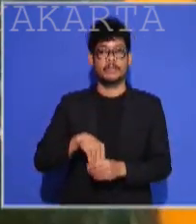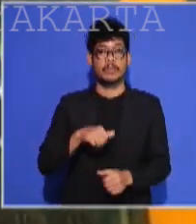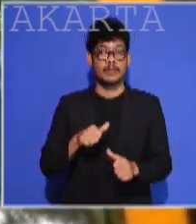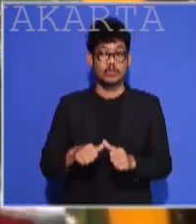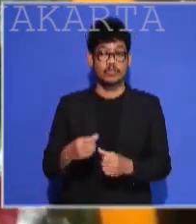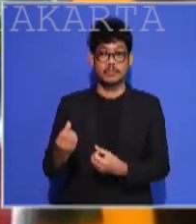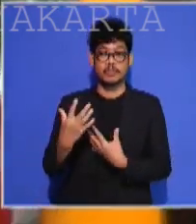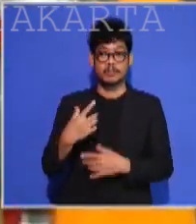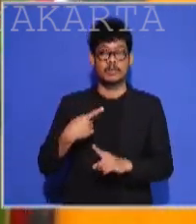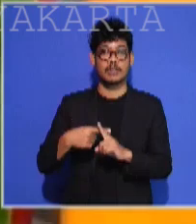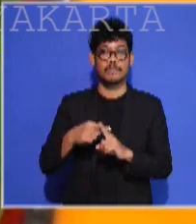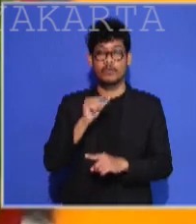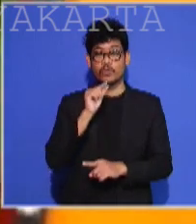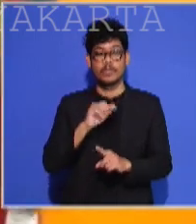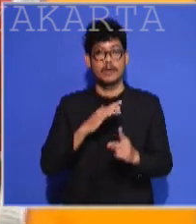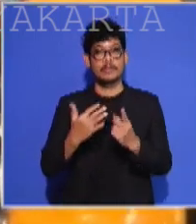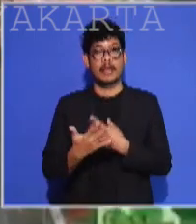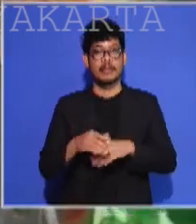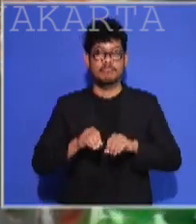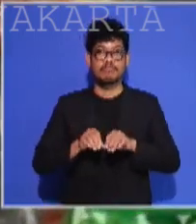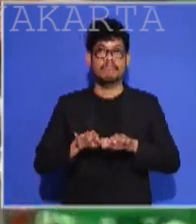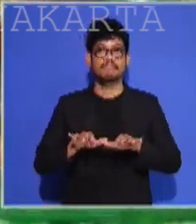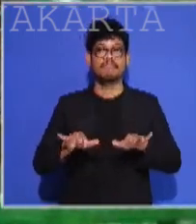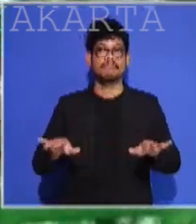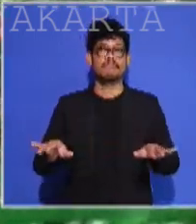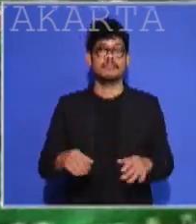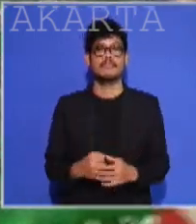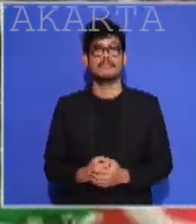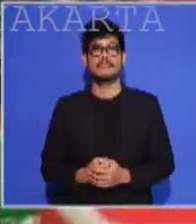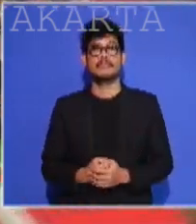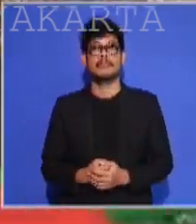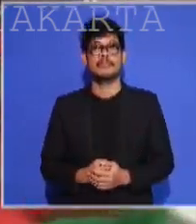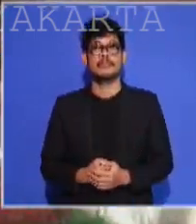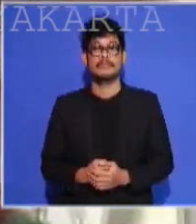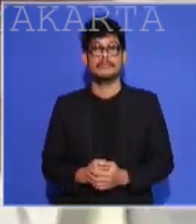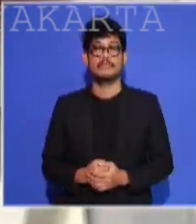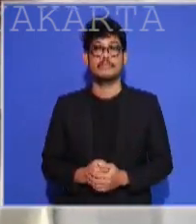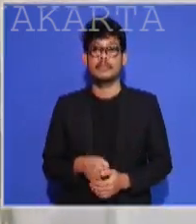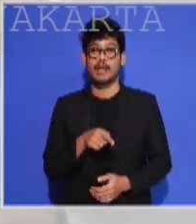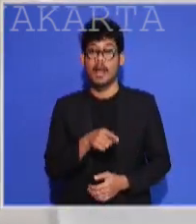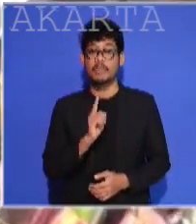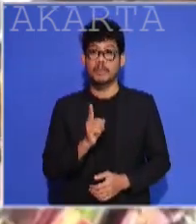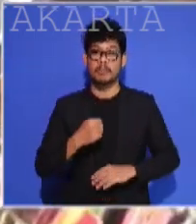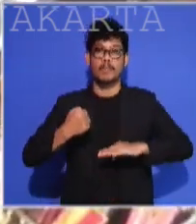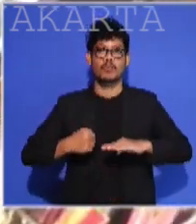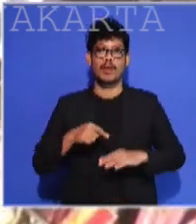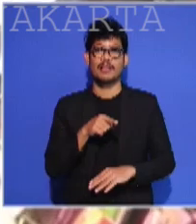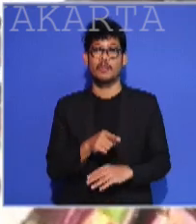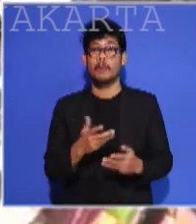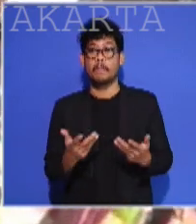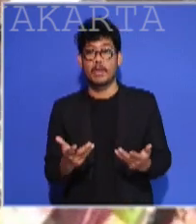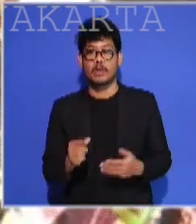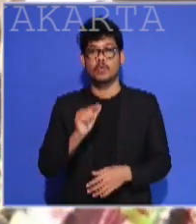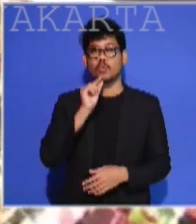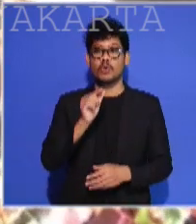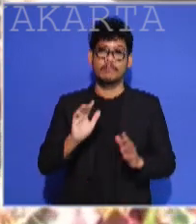masyarakat sekitar serta gerakan Pramuka Hal ini karena maruah gerakan Pramuka adalah wadah pembentuk karakter